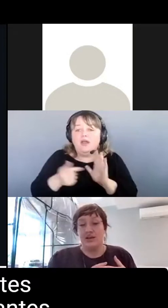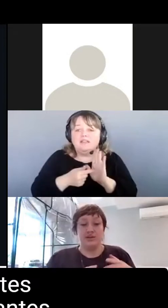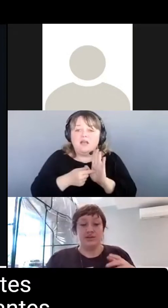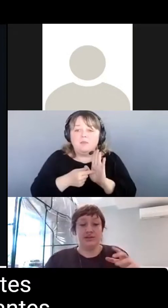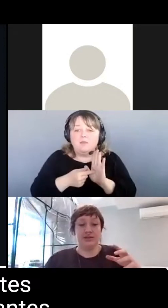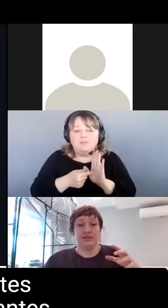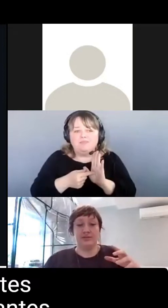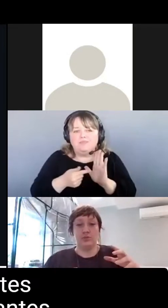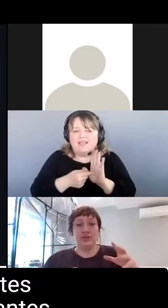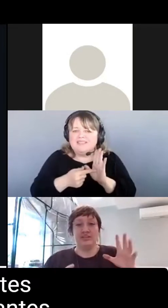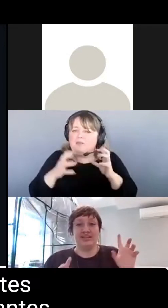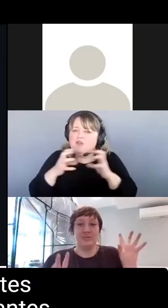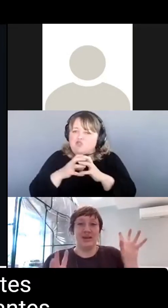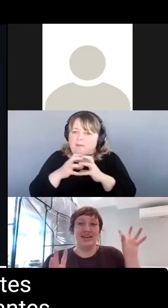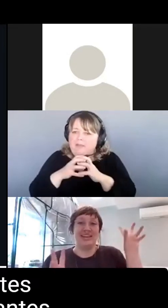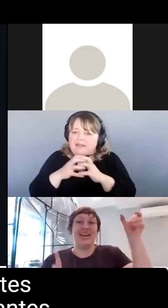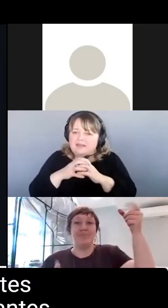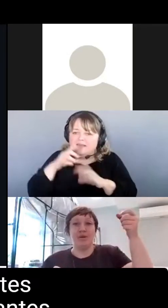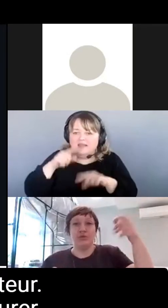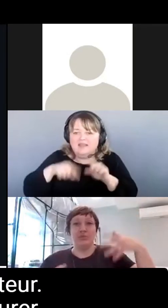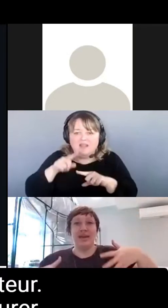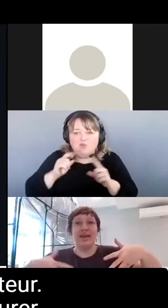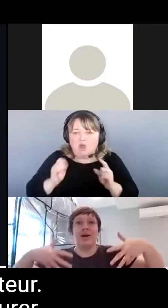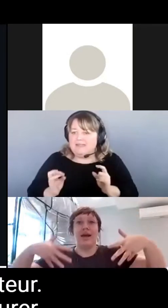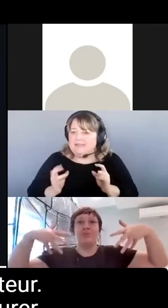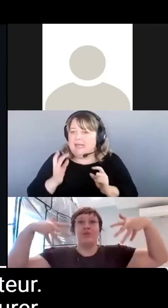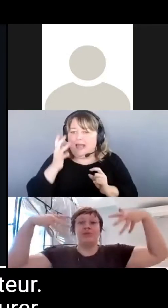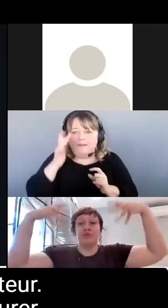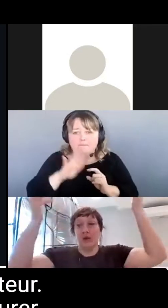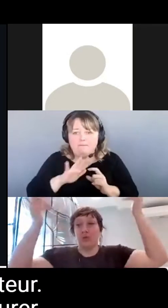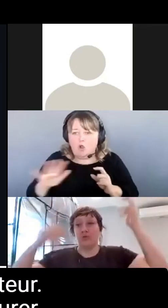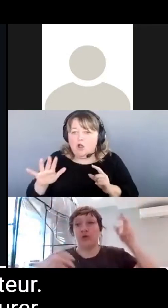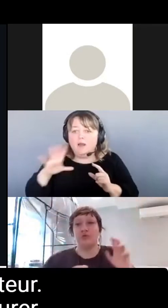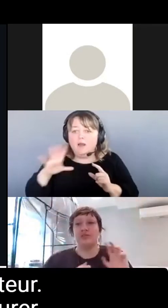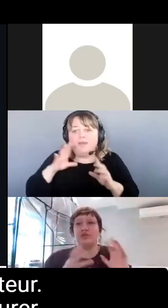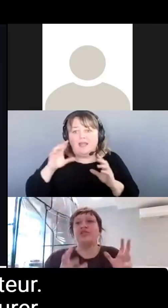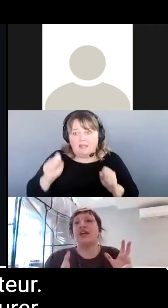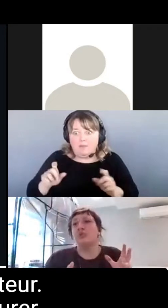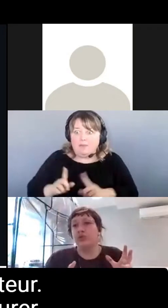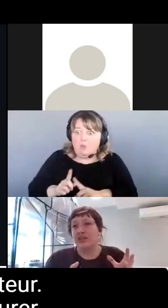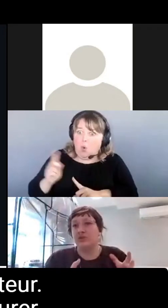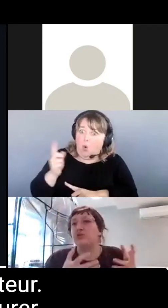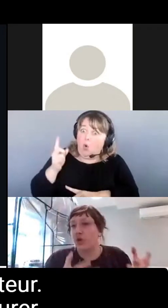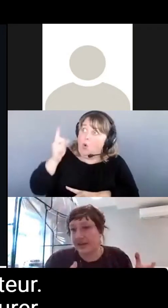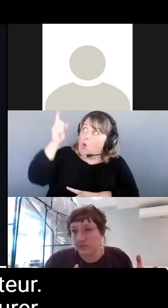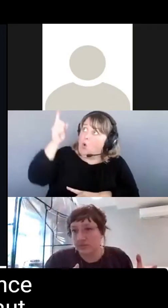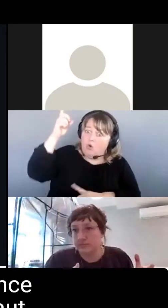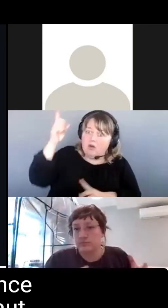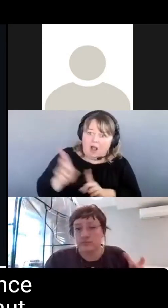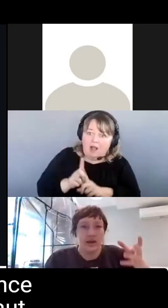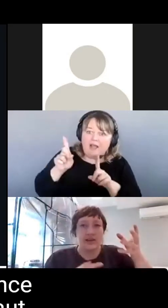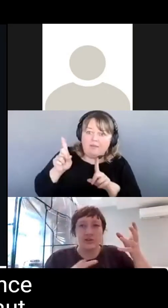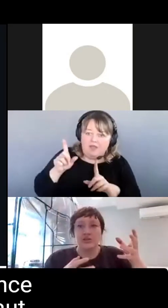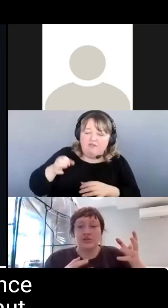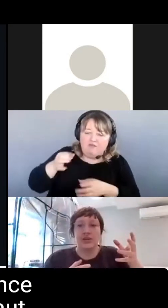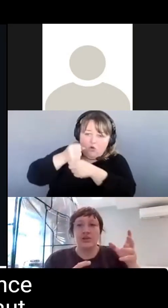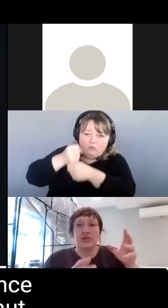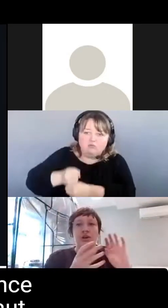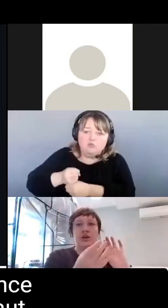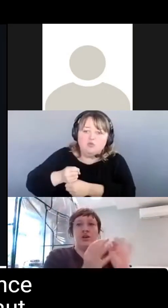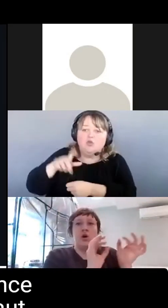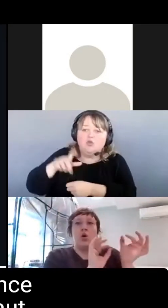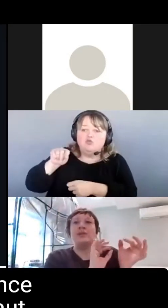qui ne sont pas nécessairement grimpantes, mais elles peuvent pousser en hauteur. Donc, c'est juste à nous de les tutorer, à